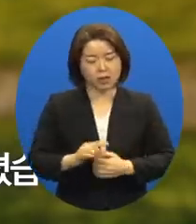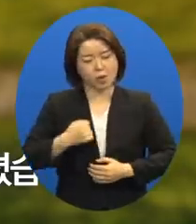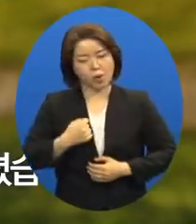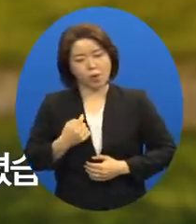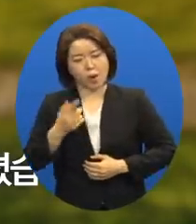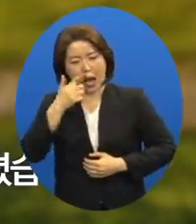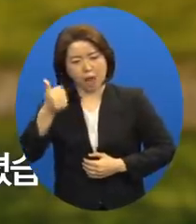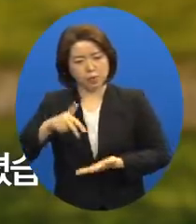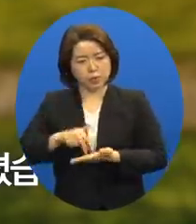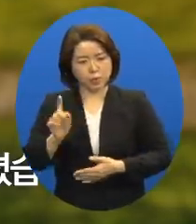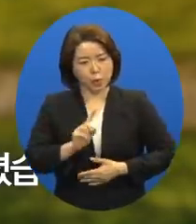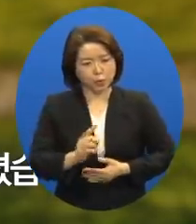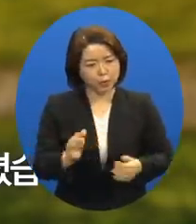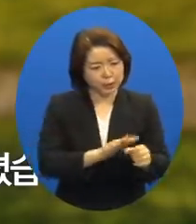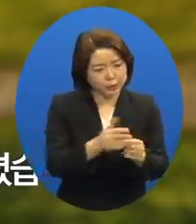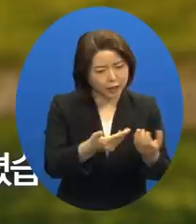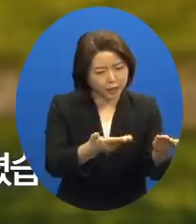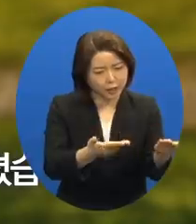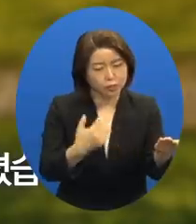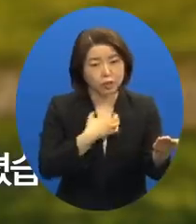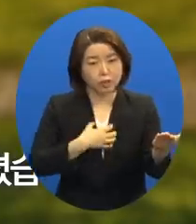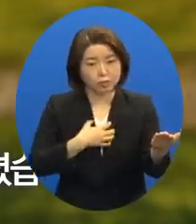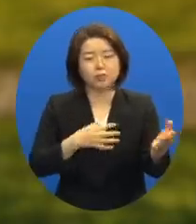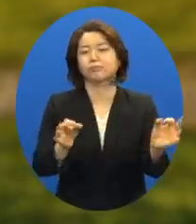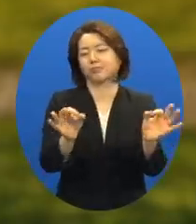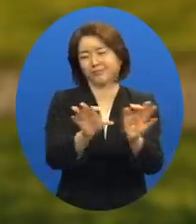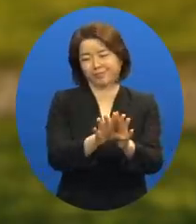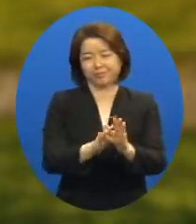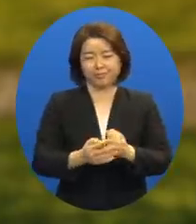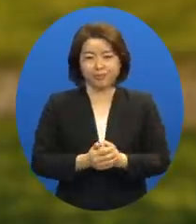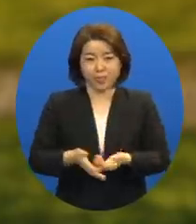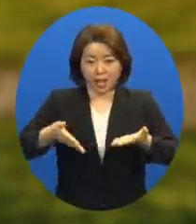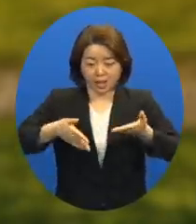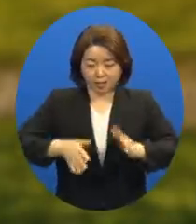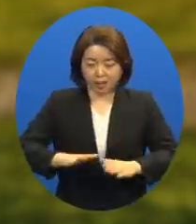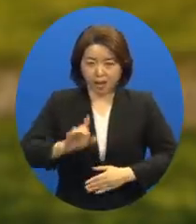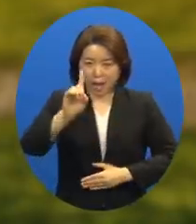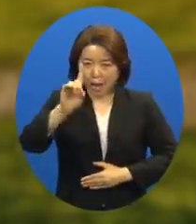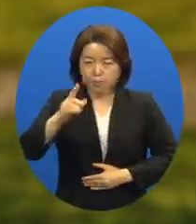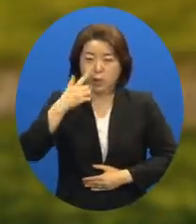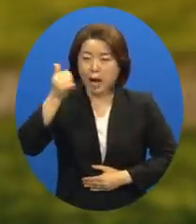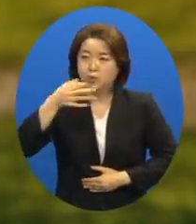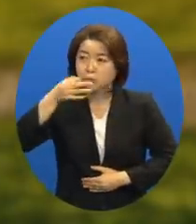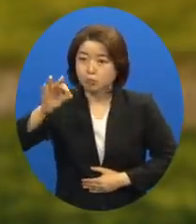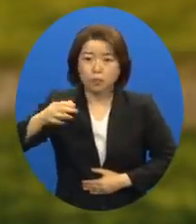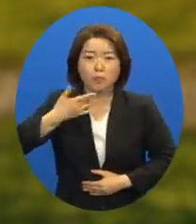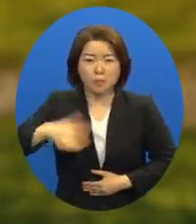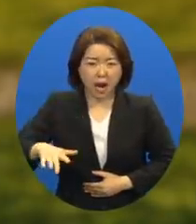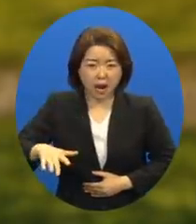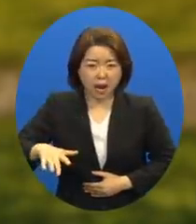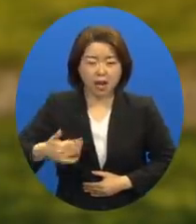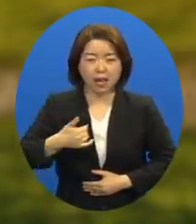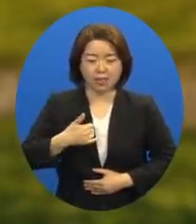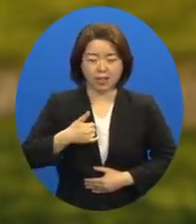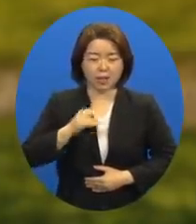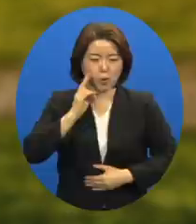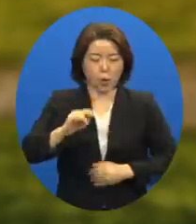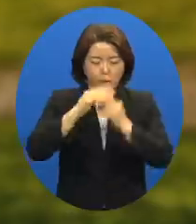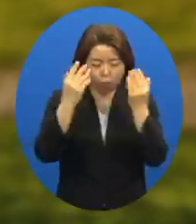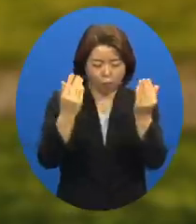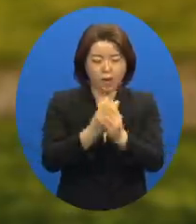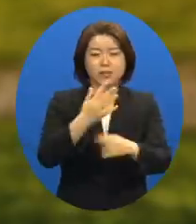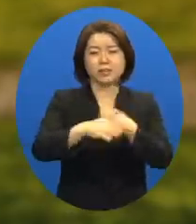아이를 대하지? 하는 걱정도 사라졌습니다. 태어나 한 번도 아버지를 불러본 적 없던 제게 너무 완전하신